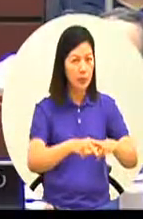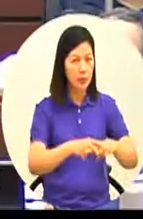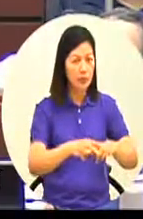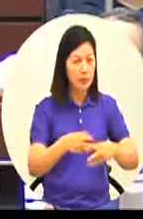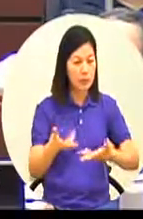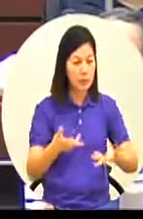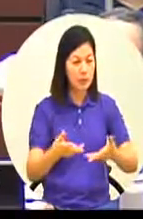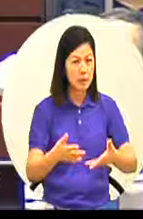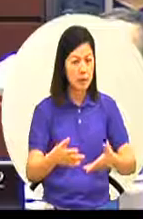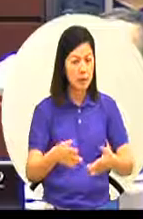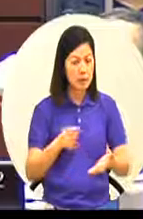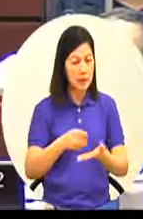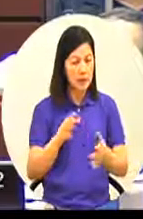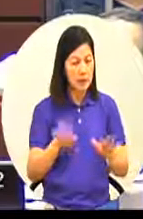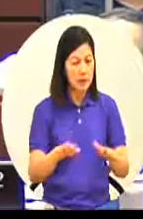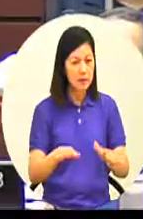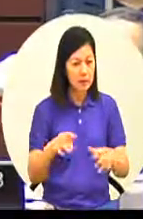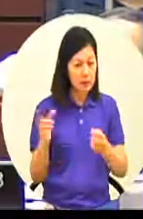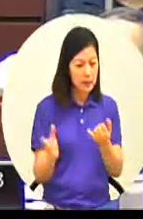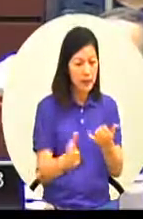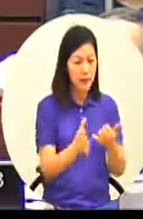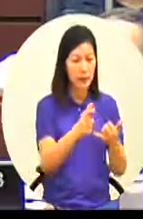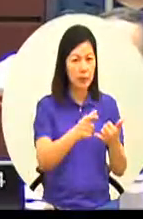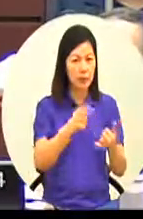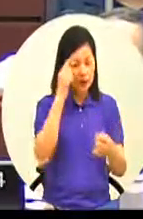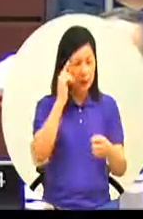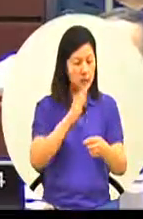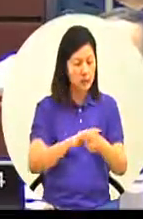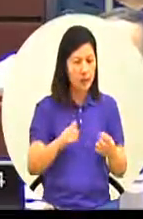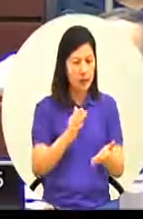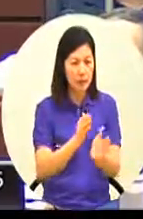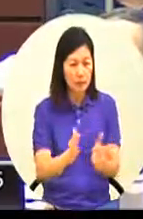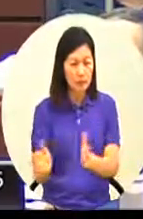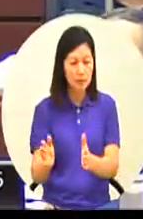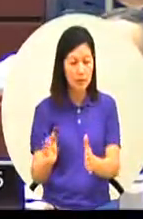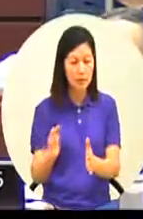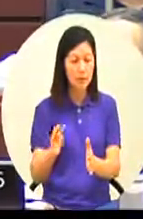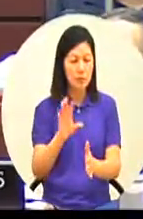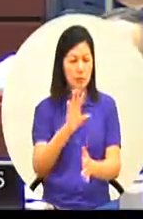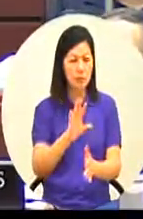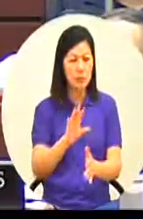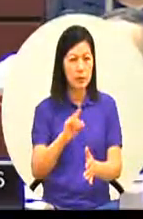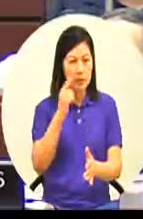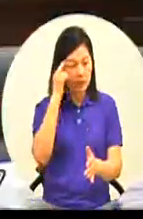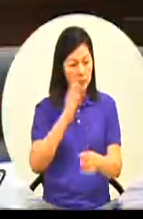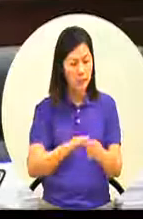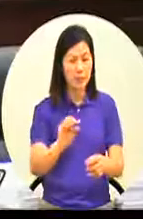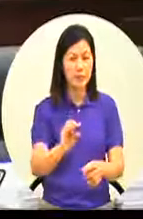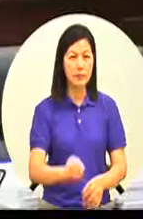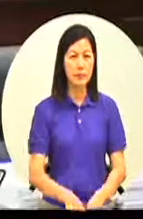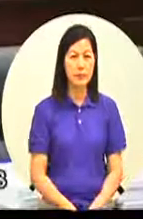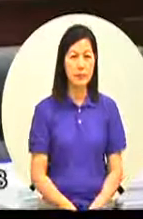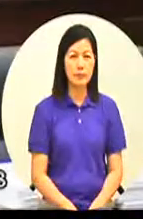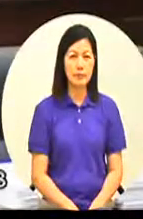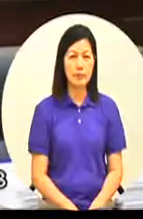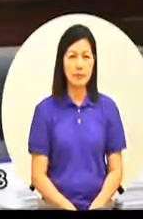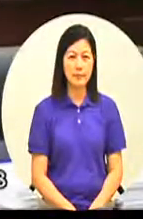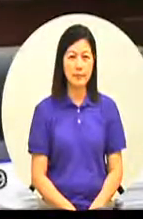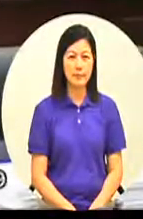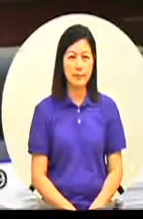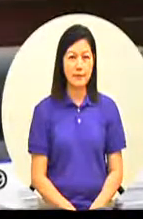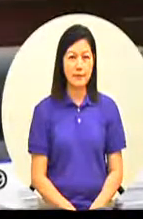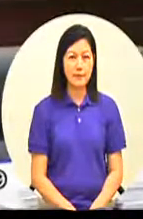次的台风的处理满不满意，类似这样。那上次有处理那个 我想主委对不起，我中断一下，就是说希